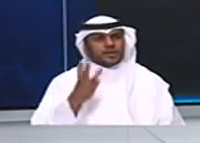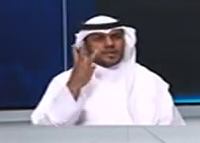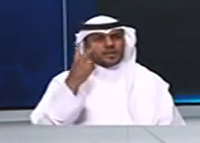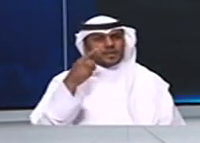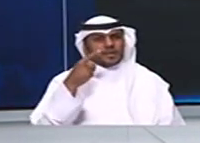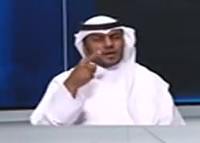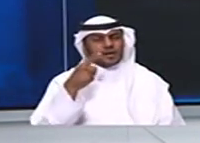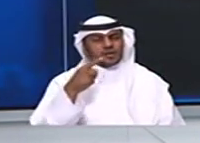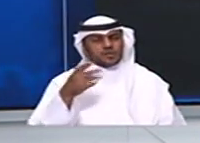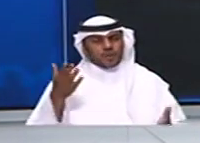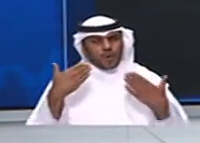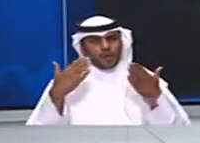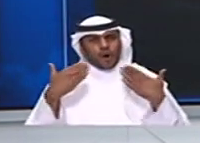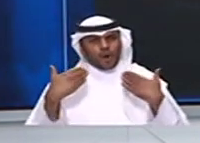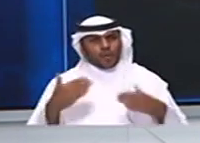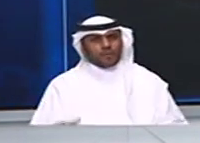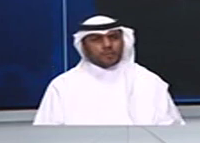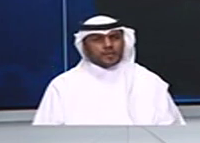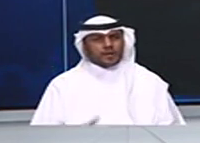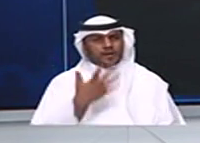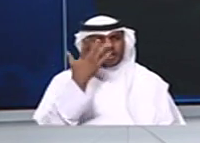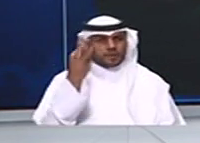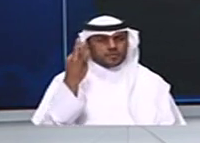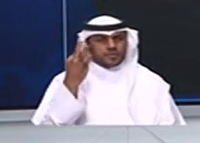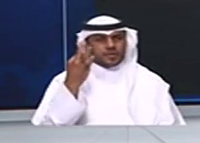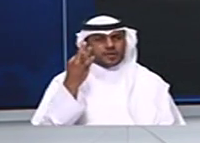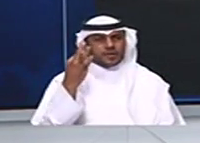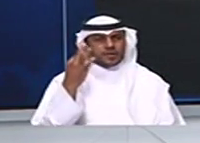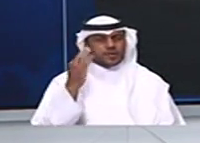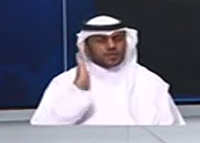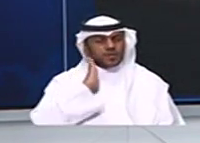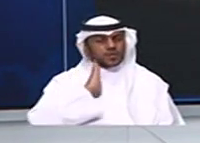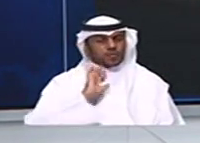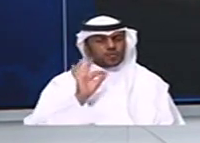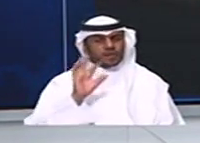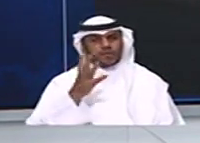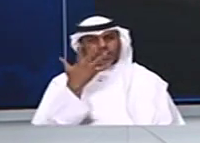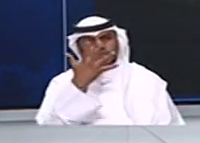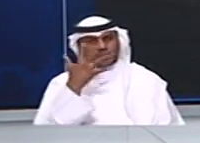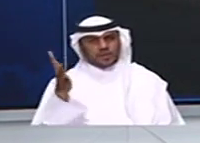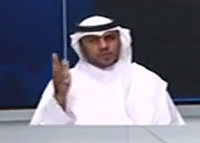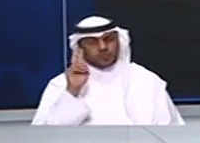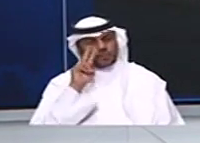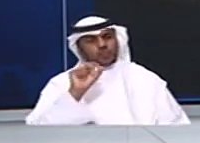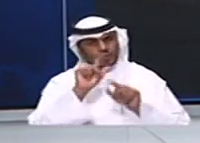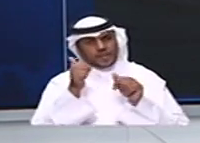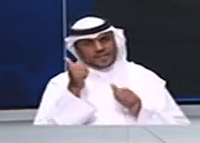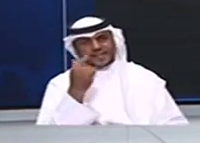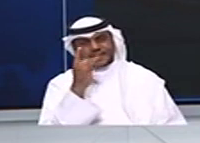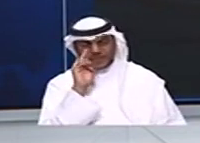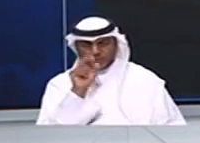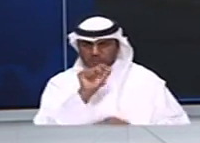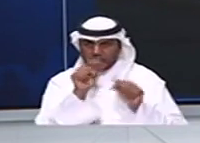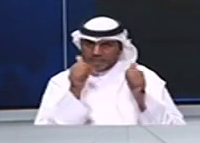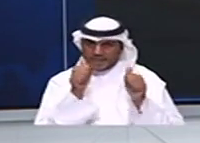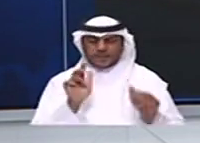درجة الحرارة الحالية 35 درجة مئوية. الرطوبة النسبية مرتفعة نوعا ما 55%. رؤية أفقية جيدة تزيد عن 10 كيل،